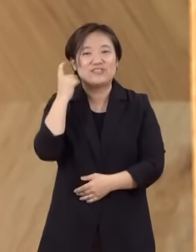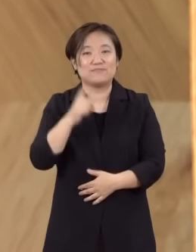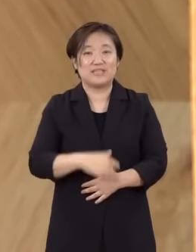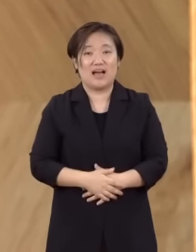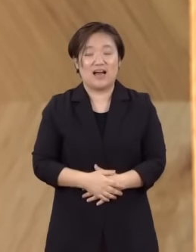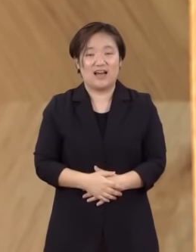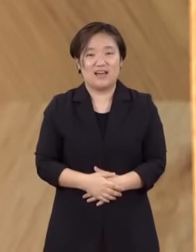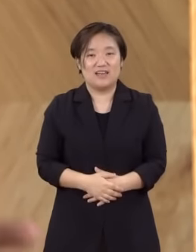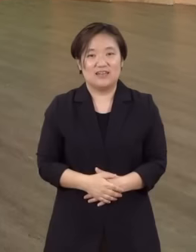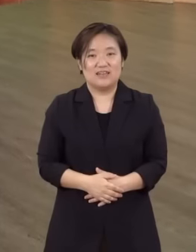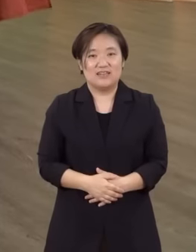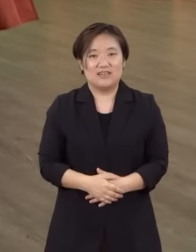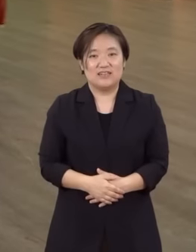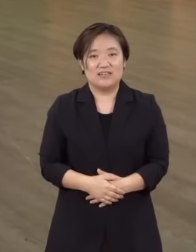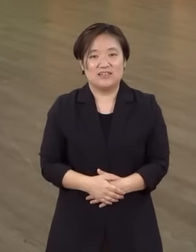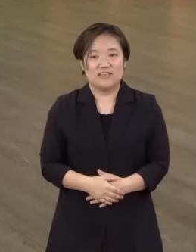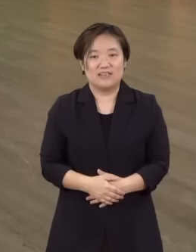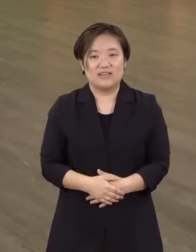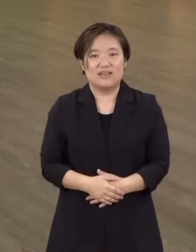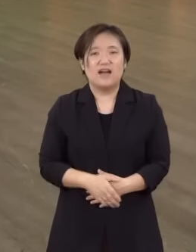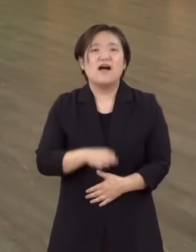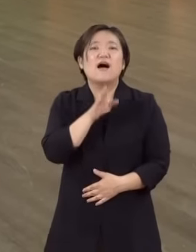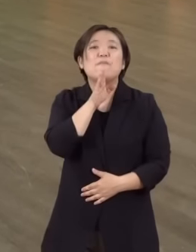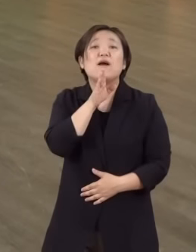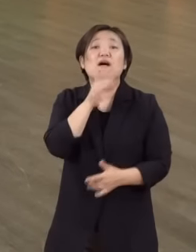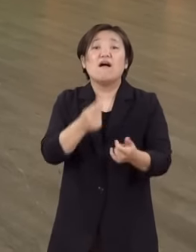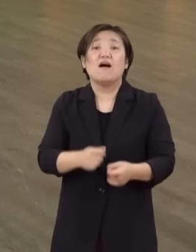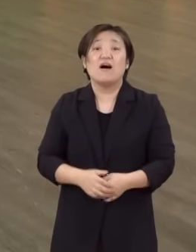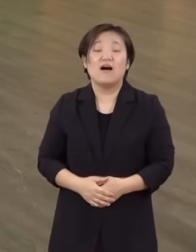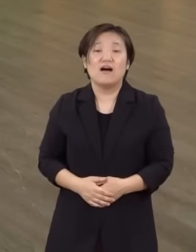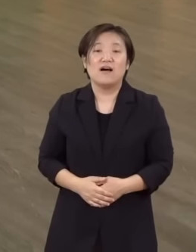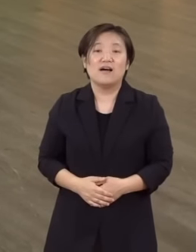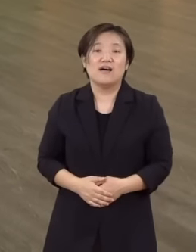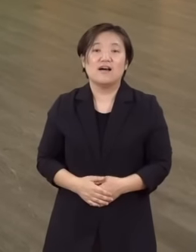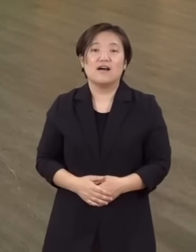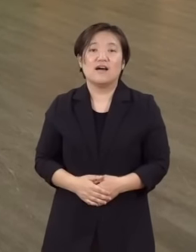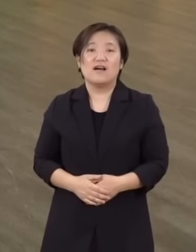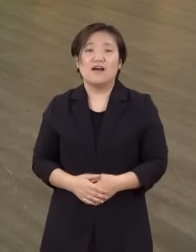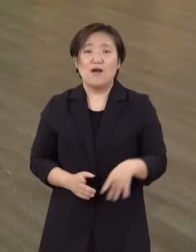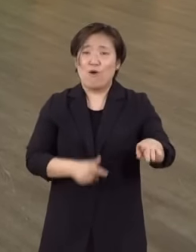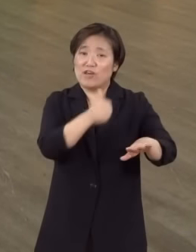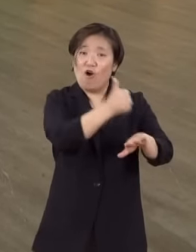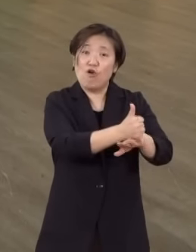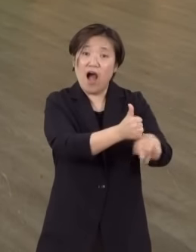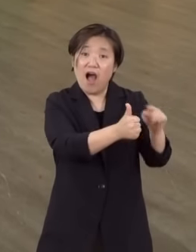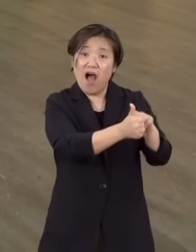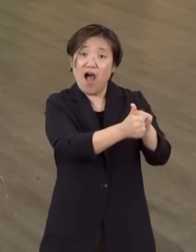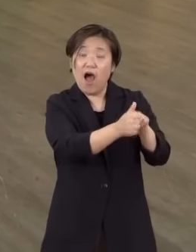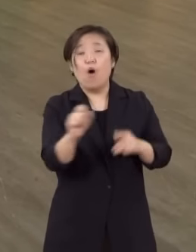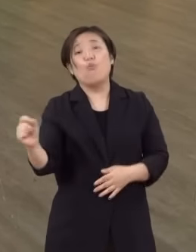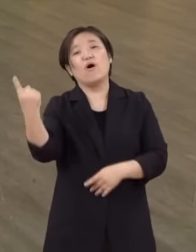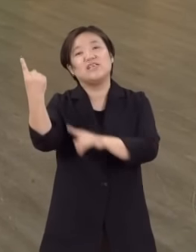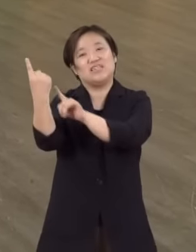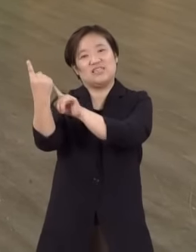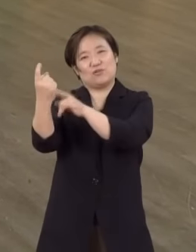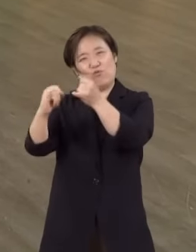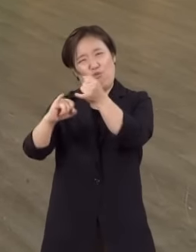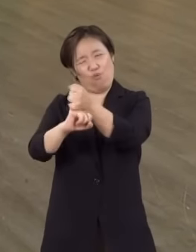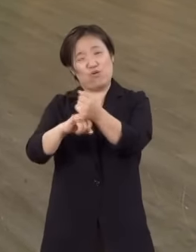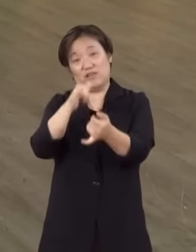전해들었습니다 봐요 이게 다 원인 없는 결과가 없어요 그때 우리 소나무 시즌